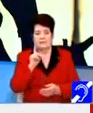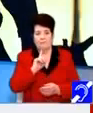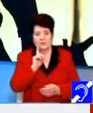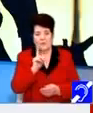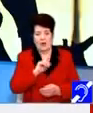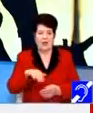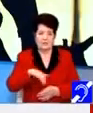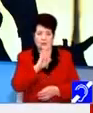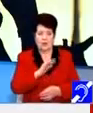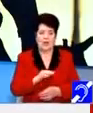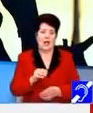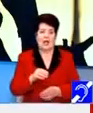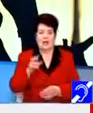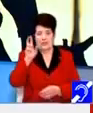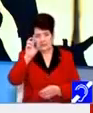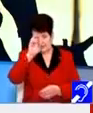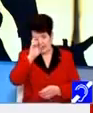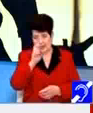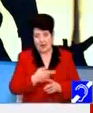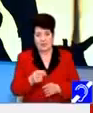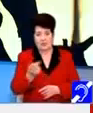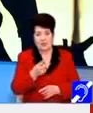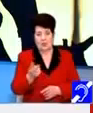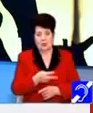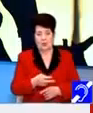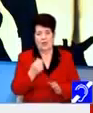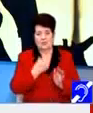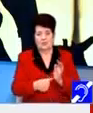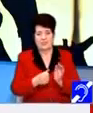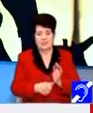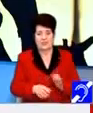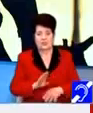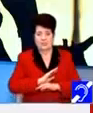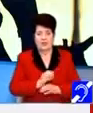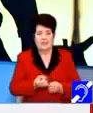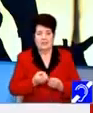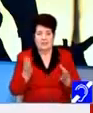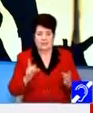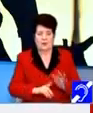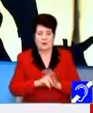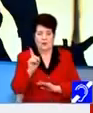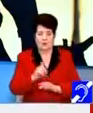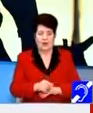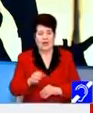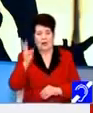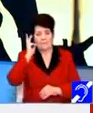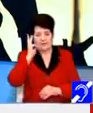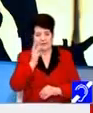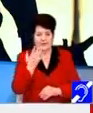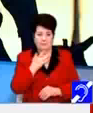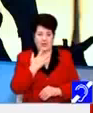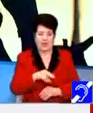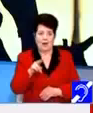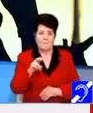țara. Este o nouă criză diplomatică între cele două țări după moartea 60 de palestinieni în ziua inaugurării ambasadei americane.